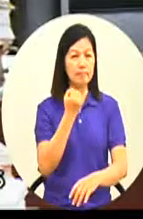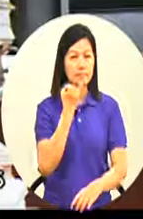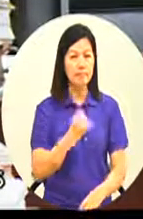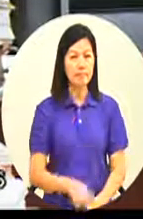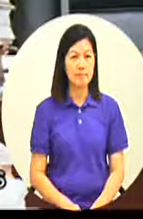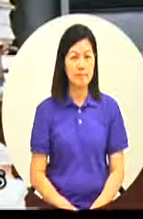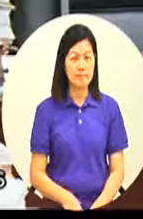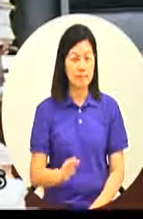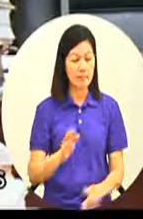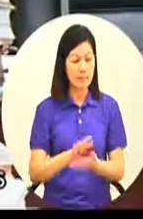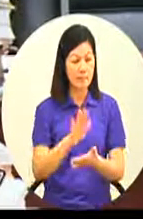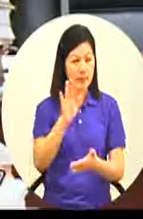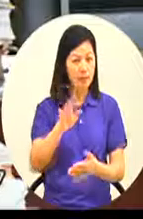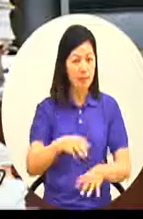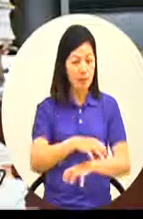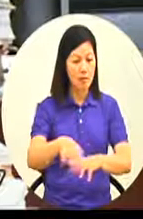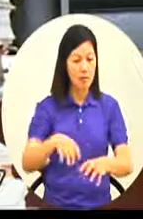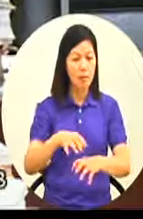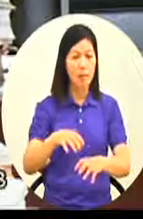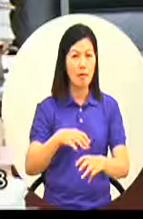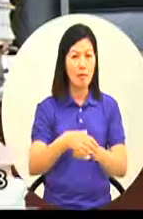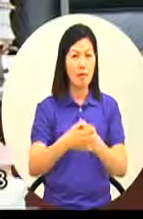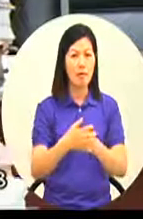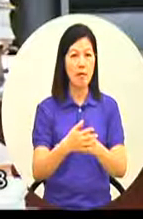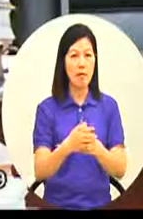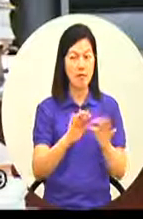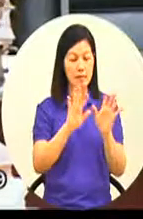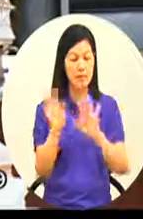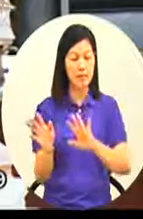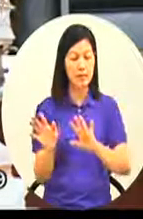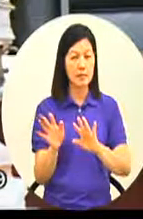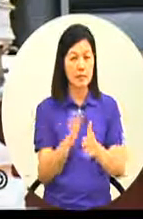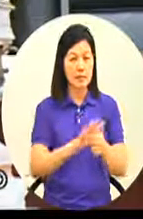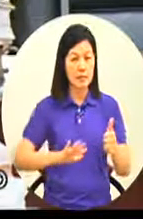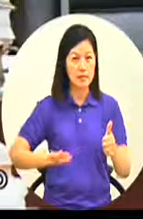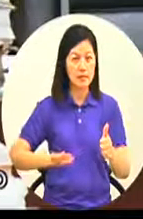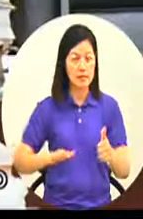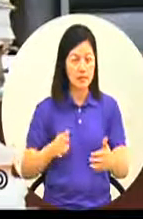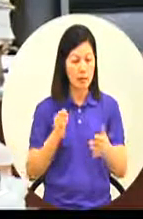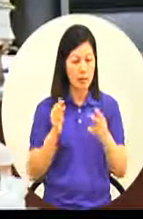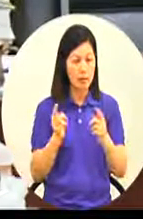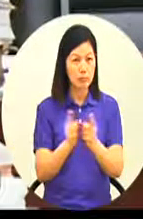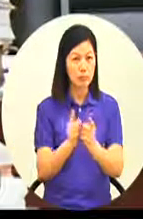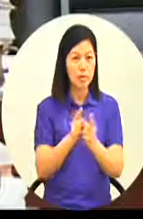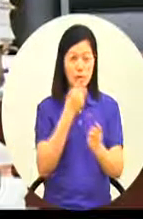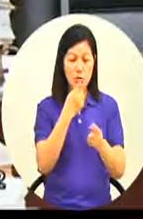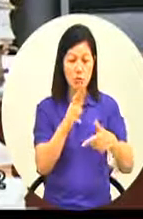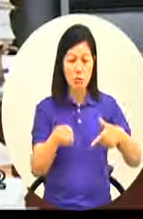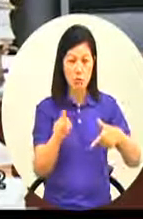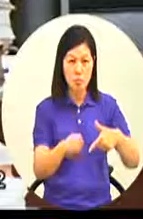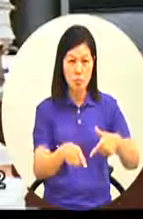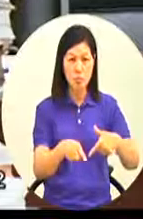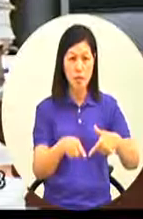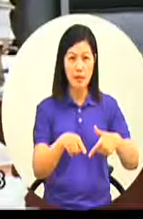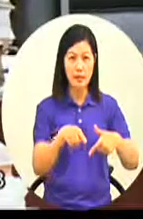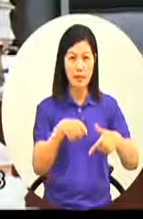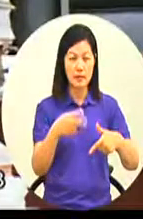他也同意盖更环保的方式，不要影响所谓大家对自洪，包括所谓绿化，甚至不要移